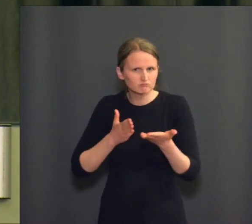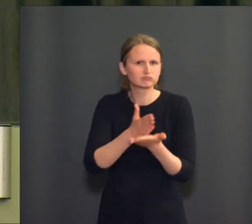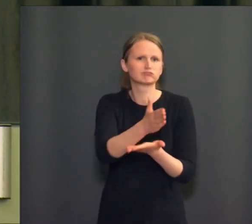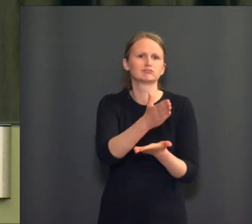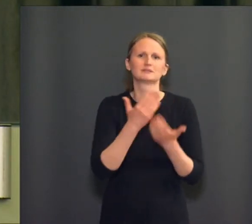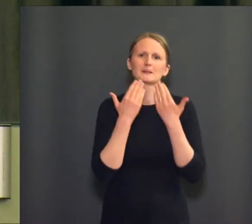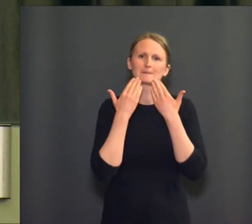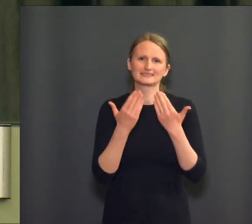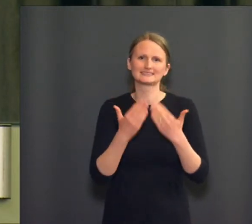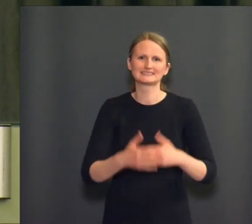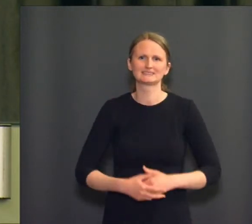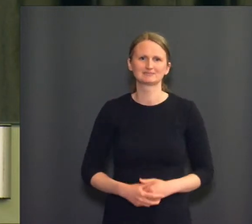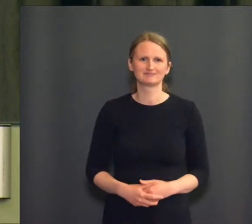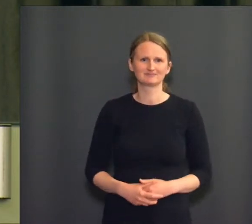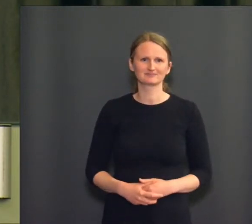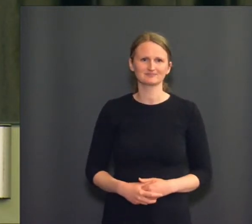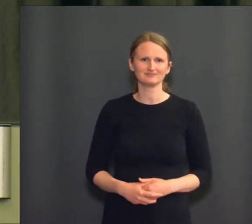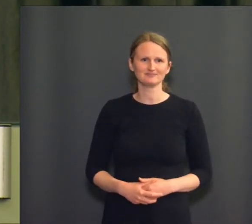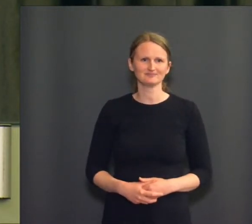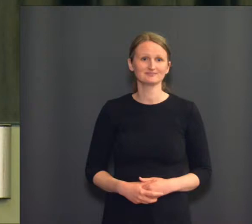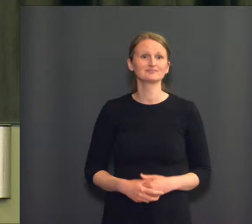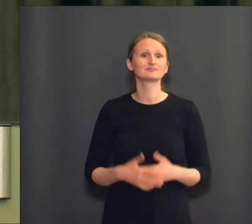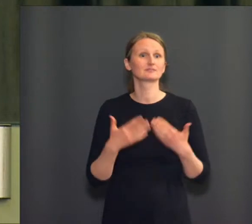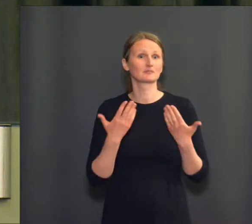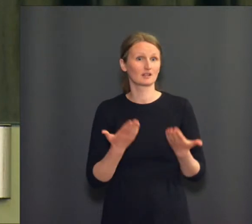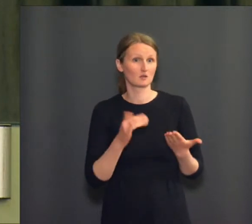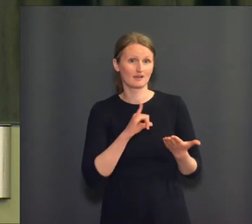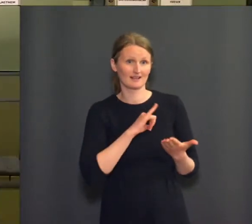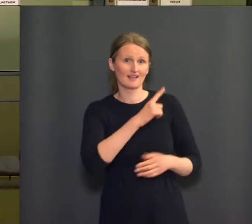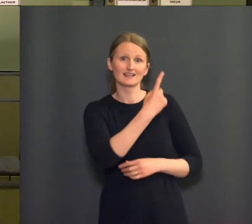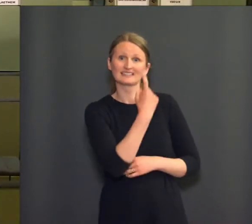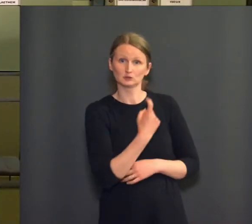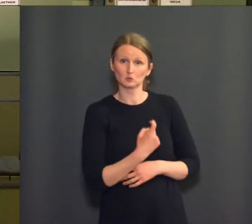5 questions reçues par la presse aujourd'hui.